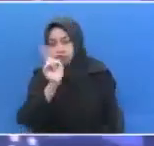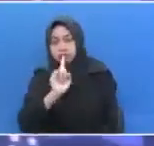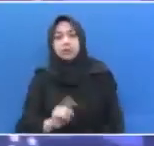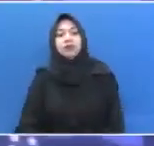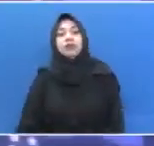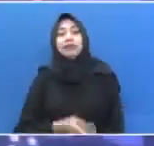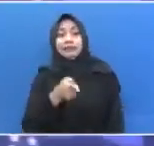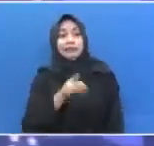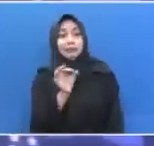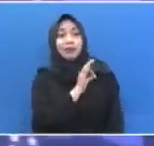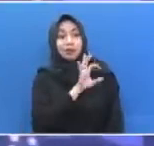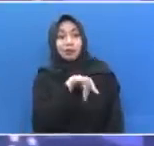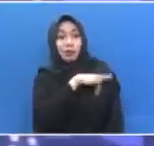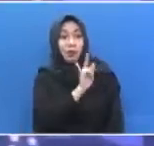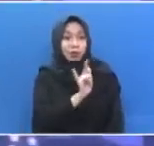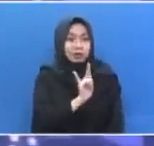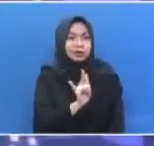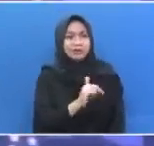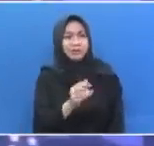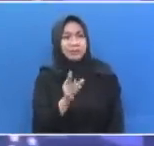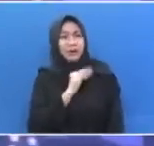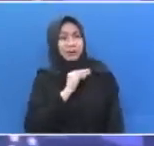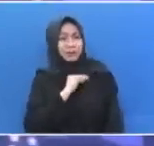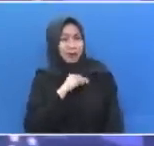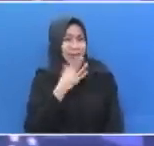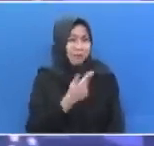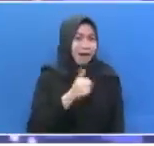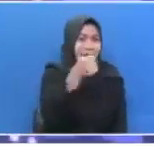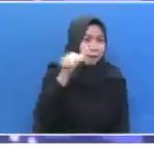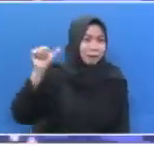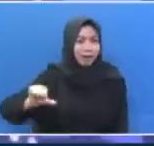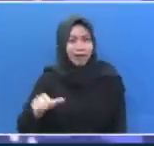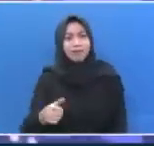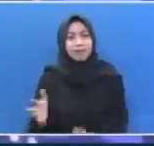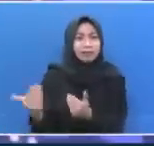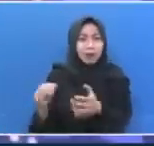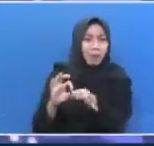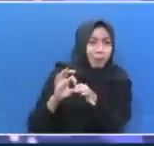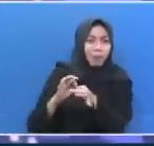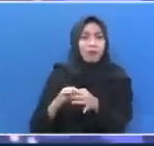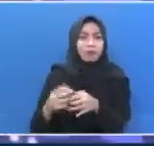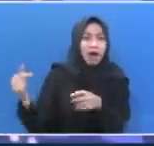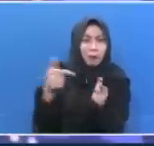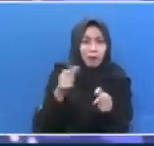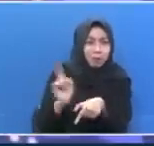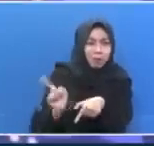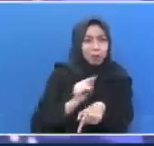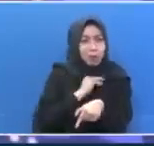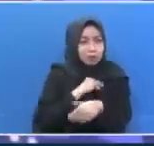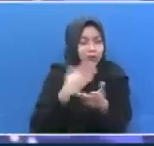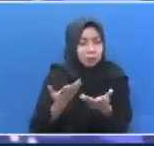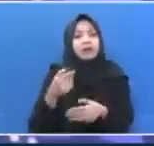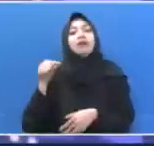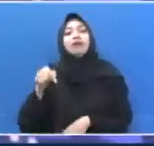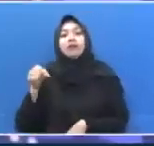Widodo kepada peserta pemilu agar yang menang mengajak yang kalah dan yang kalah tidak mengganggu yang menang kita ulas bersama dengan pengamat politik